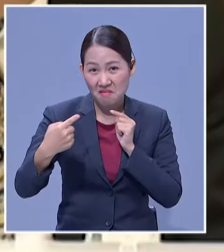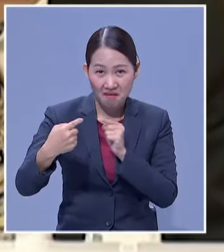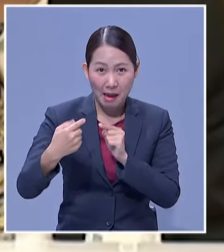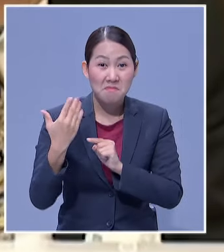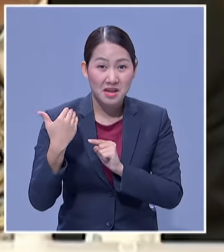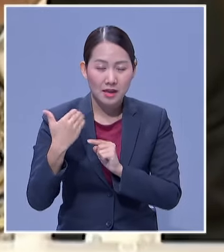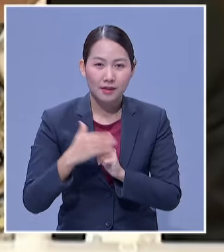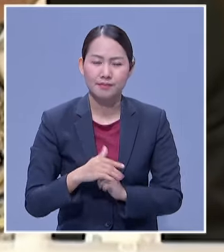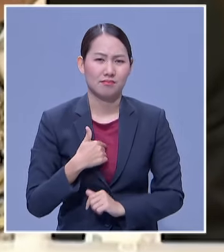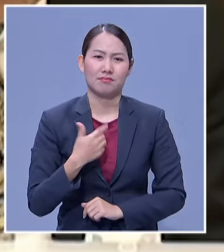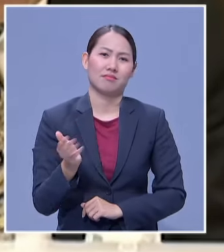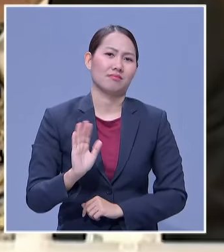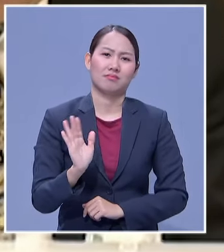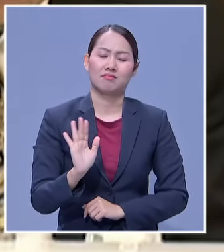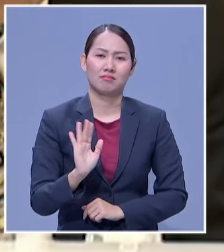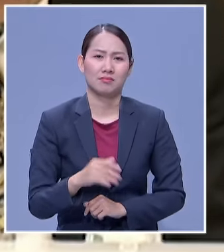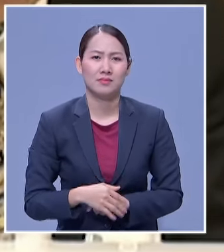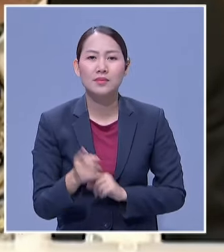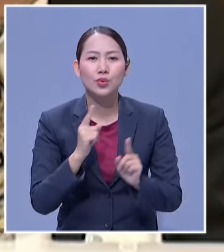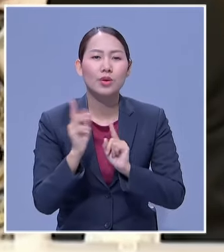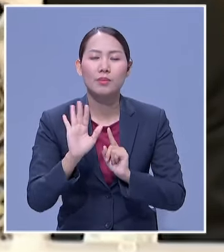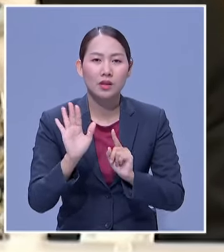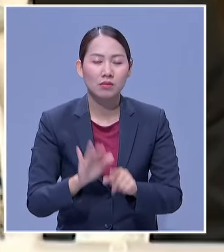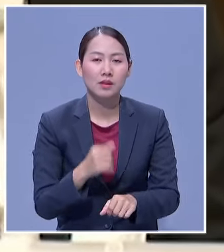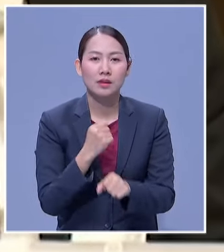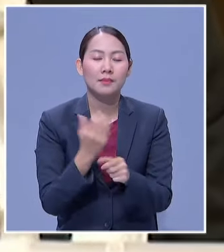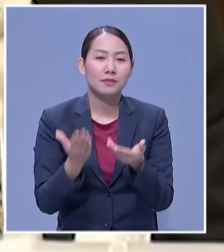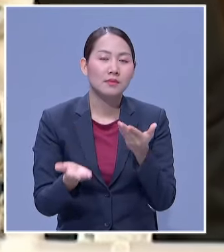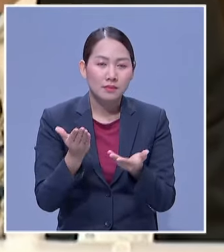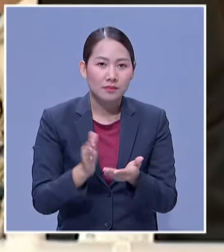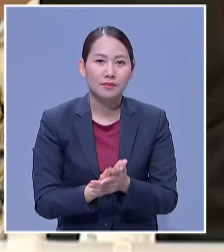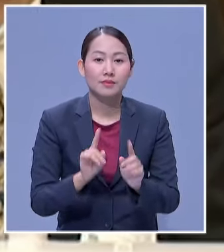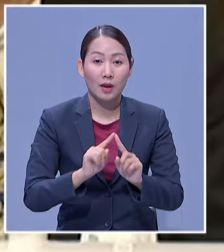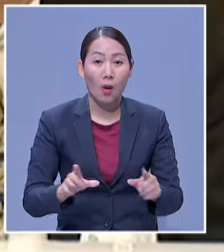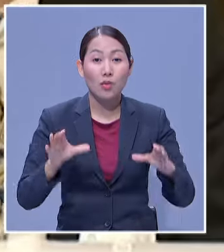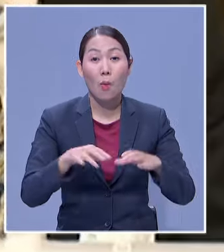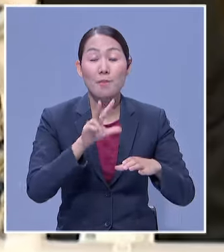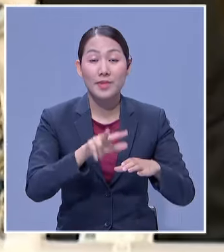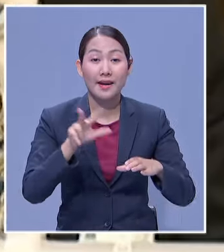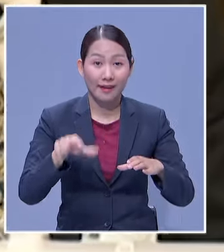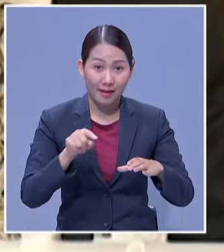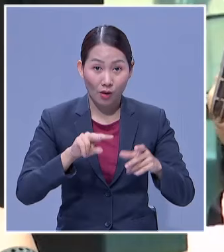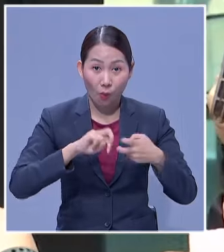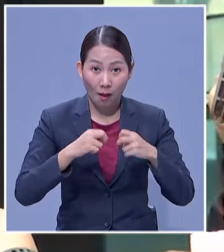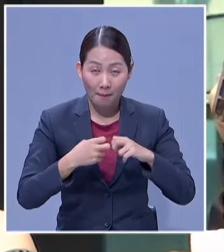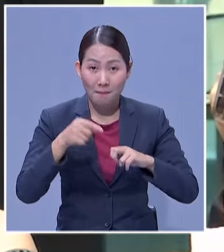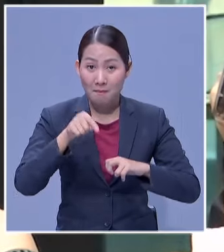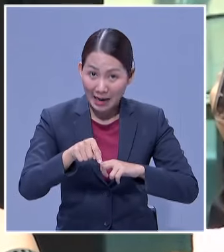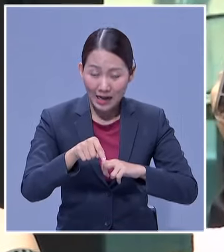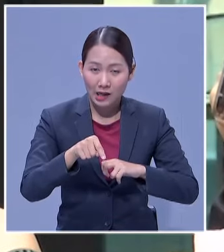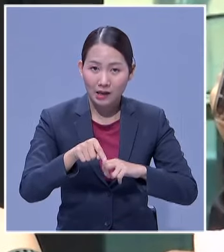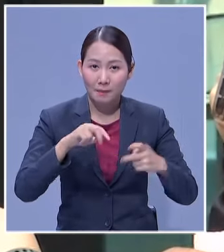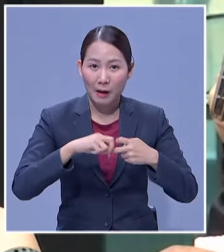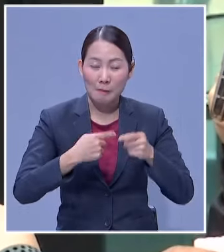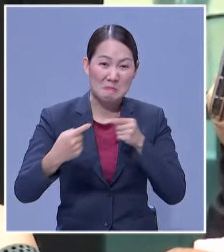อยากทำอะไรก็ทำแต่ยืนยันว่าในพรรคเพื่อไทยเรื่องนี้ไม่ได้เป็นความขัดแย้งกันในพรรคแต่นิดนึง